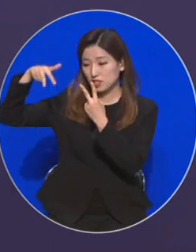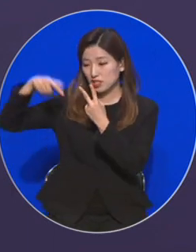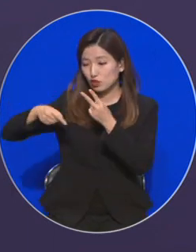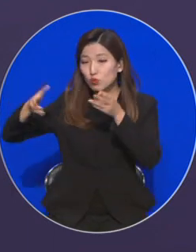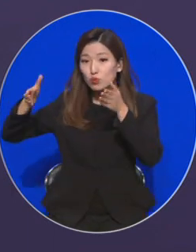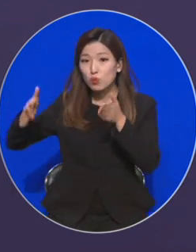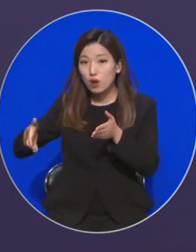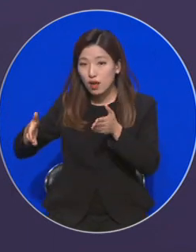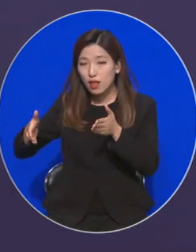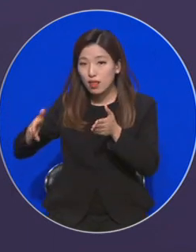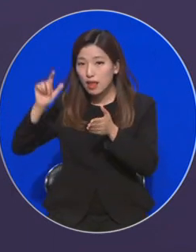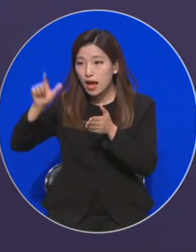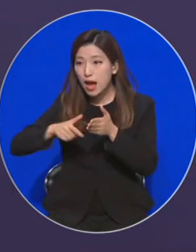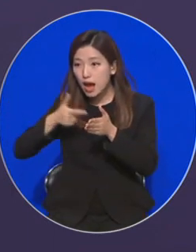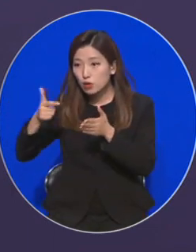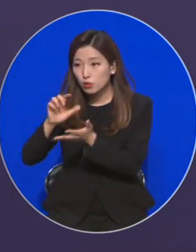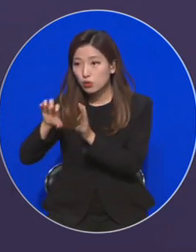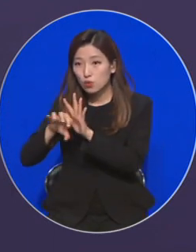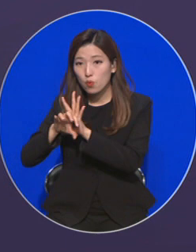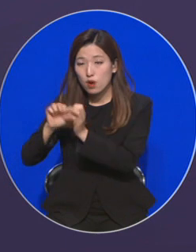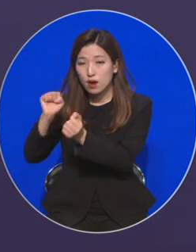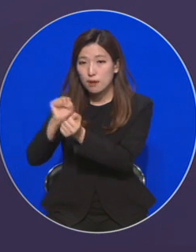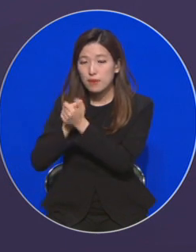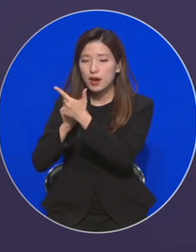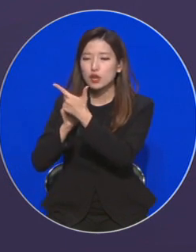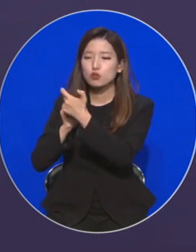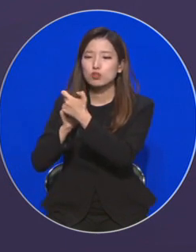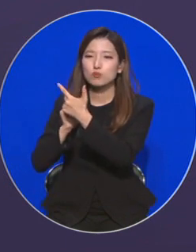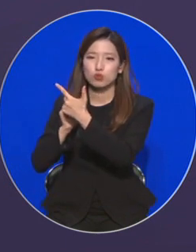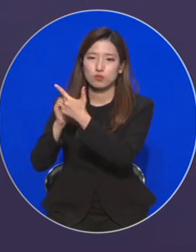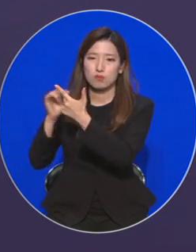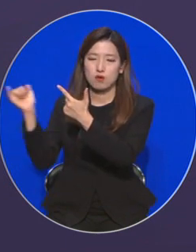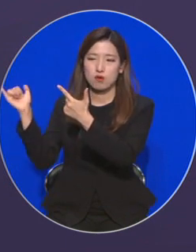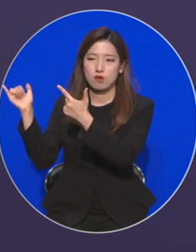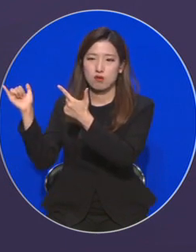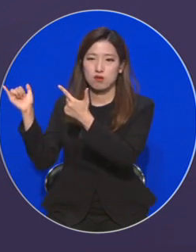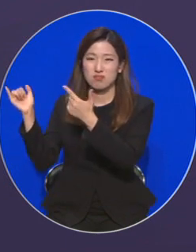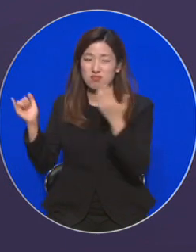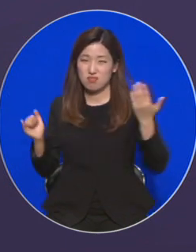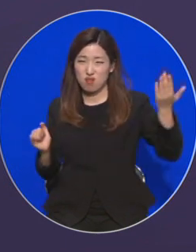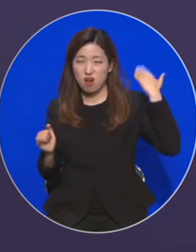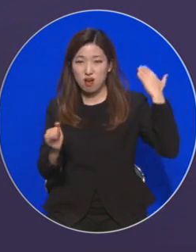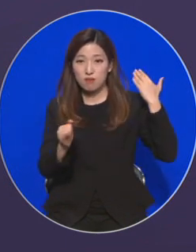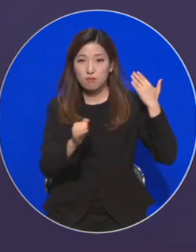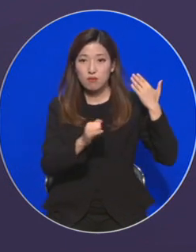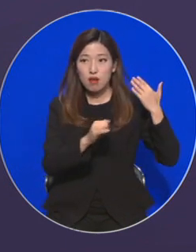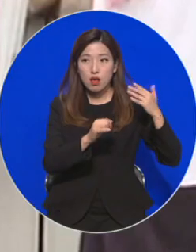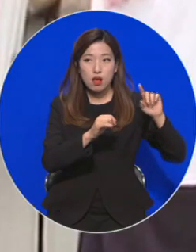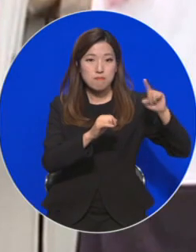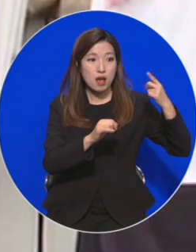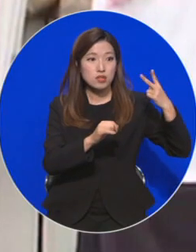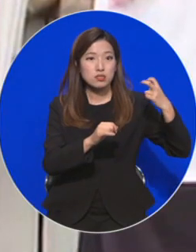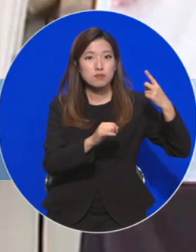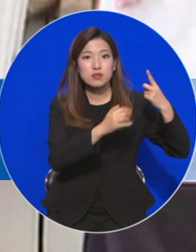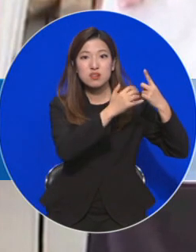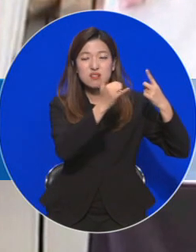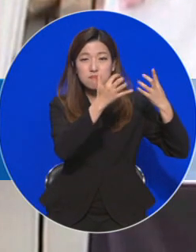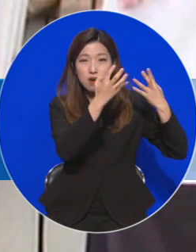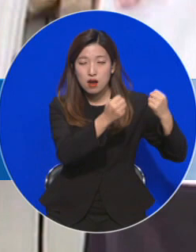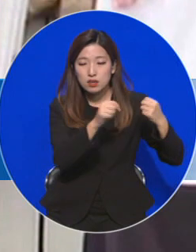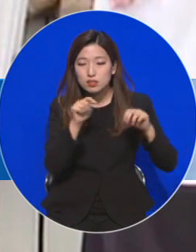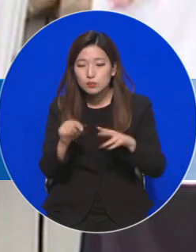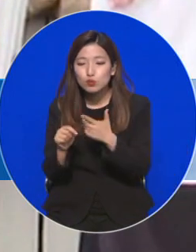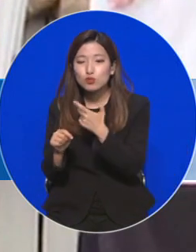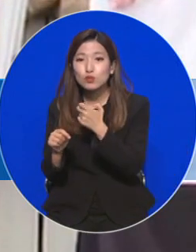확진 자수는 66.5 명으로 직전 2주간 100 21명의 절반 수준으로 떨어졌습니다 다만 감염